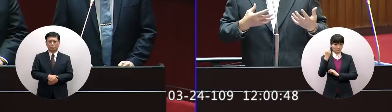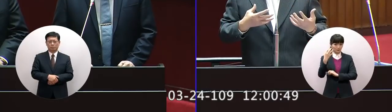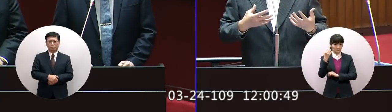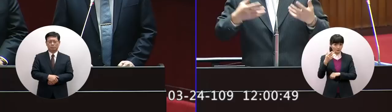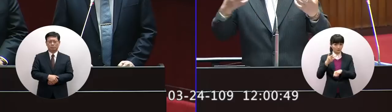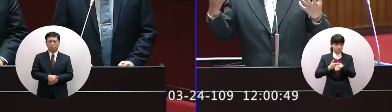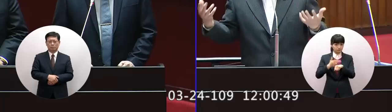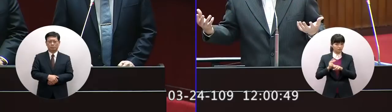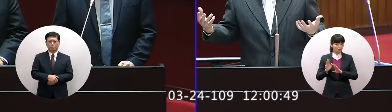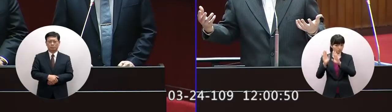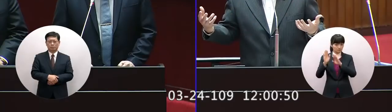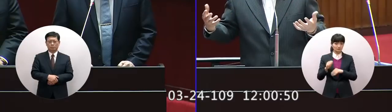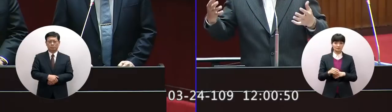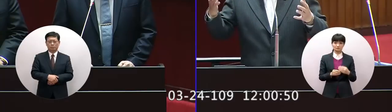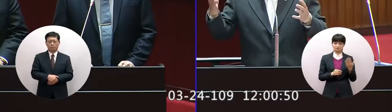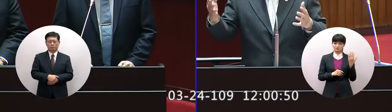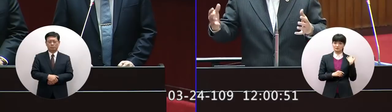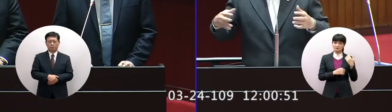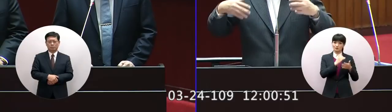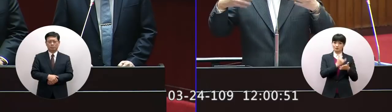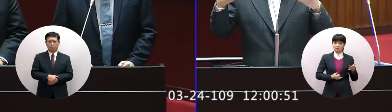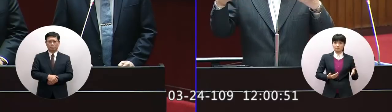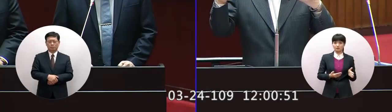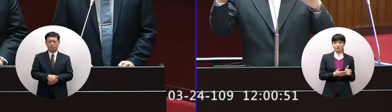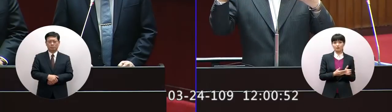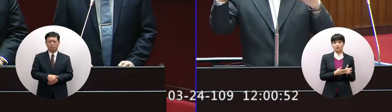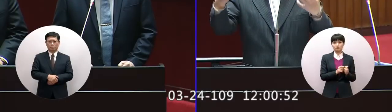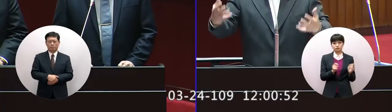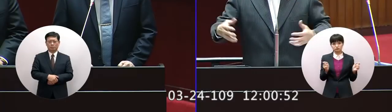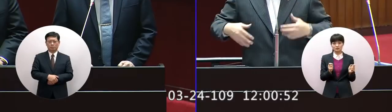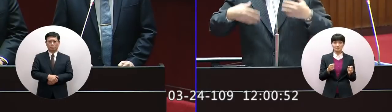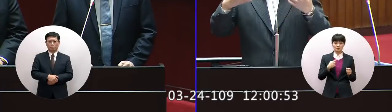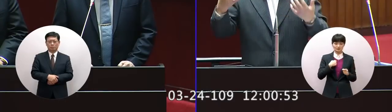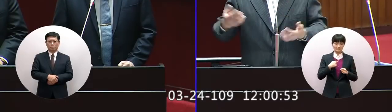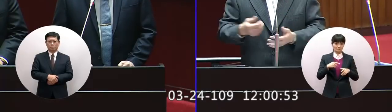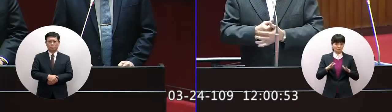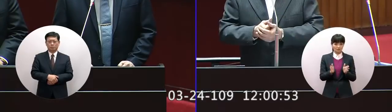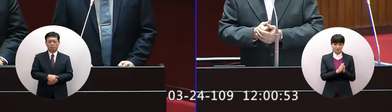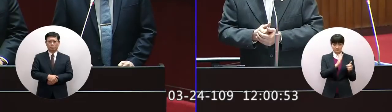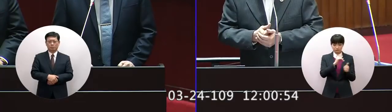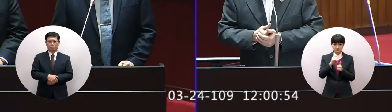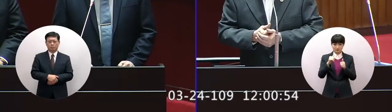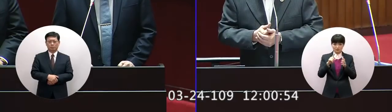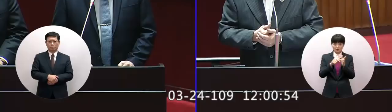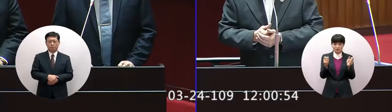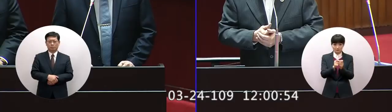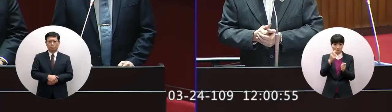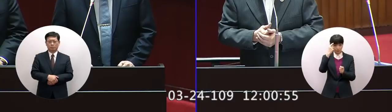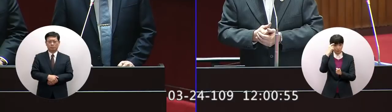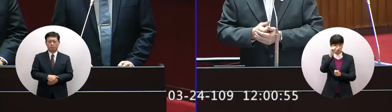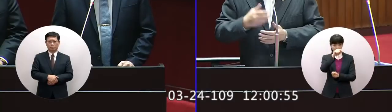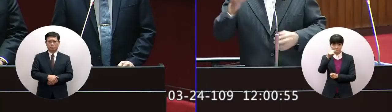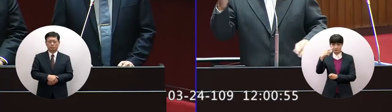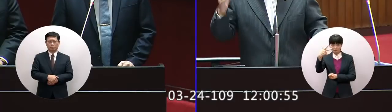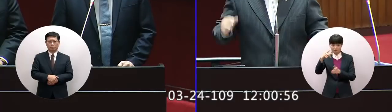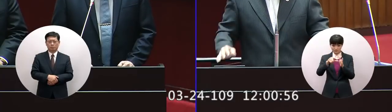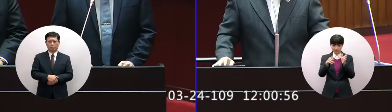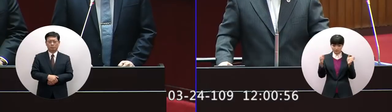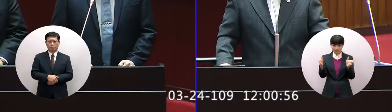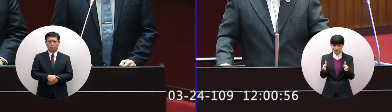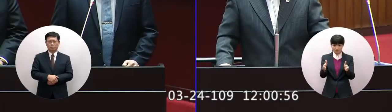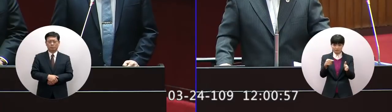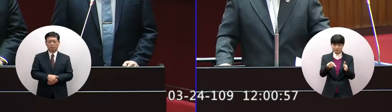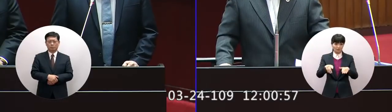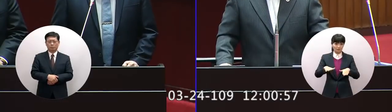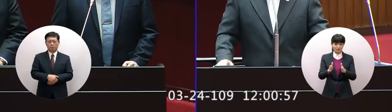没有学习过，没有涉及过，但在5到7天能够完成这个专长转换训练吗？恐怕是